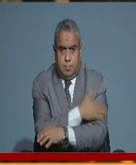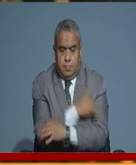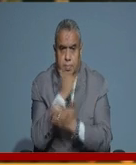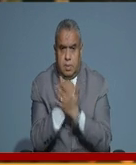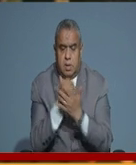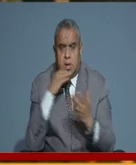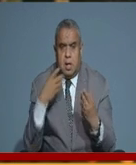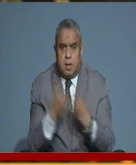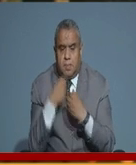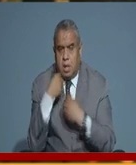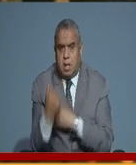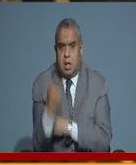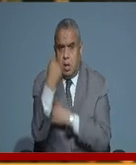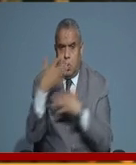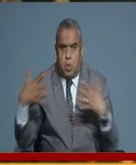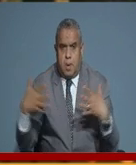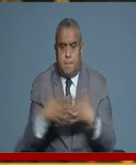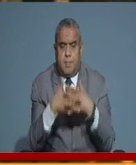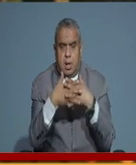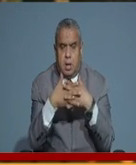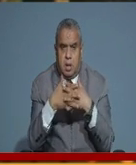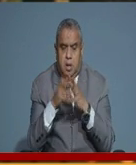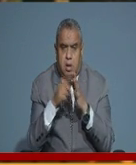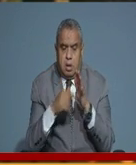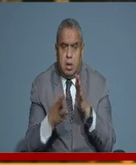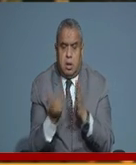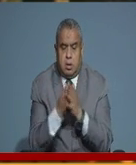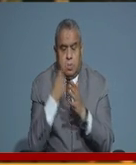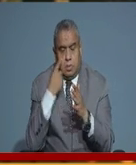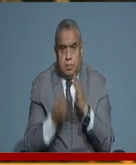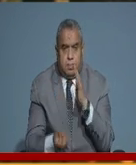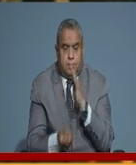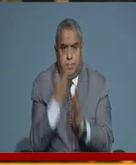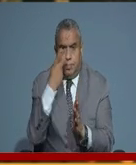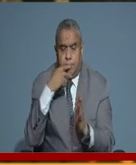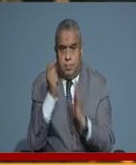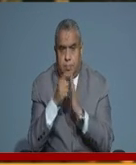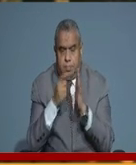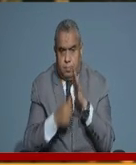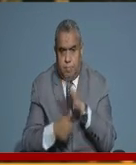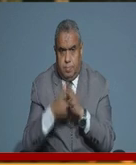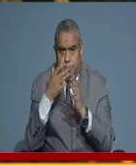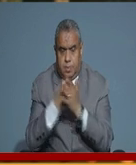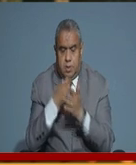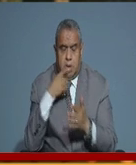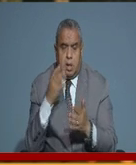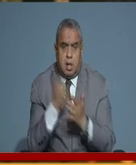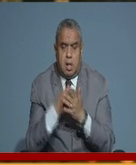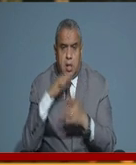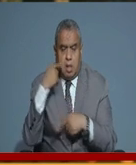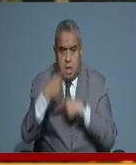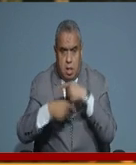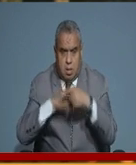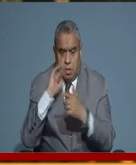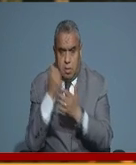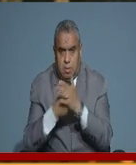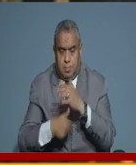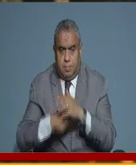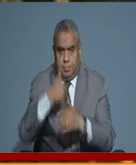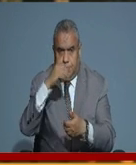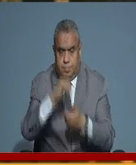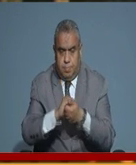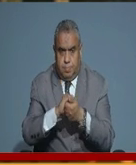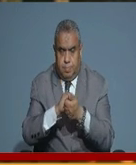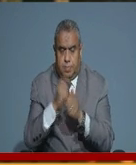التعددية. هذا يظهر ما يمكن أن يحقق حين نتفاعل سويا بشكل